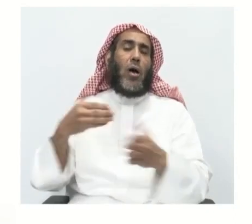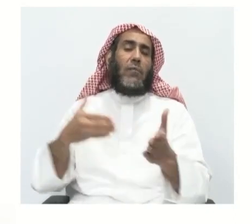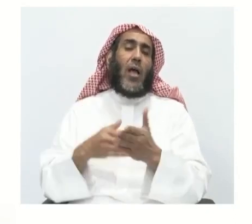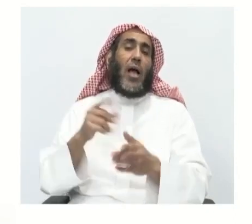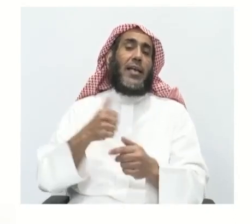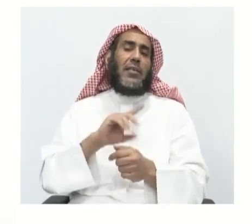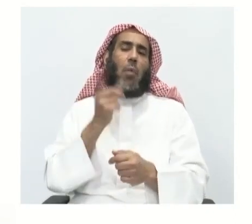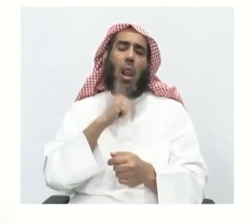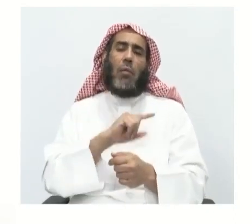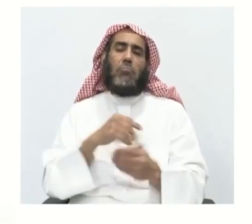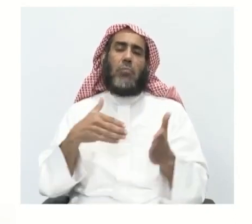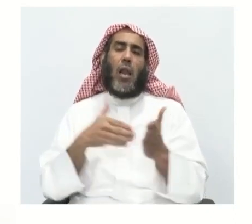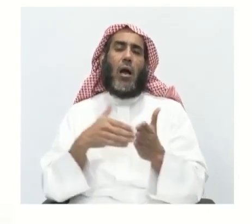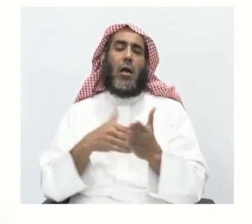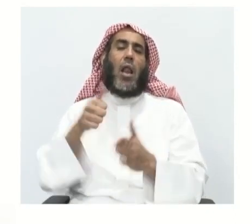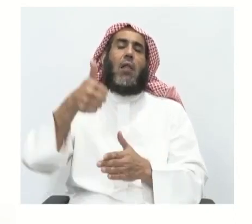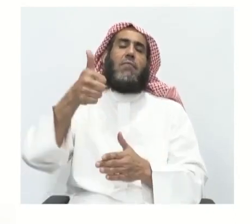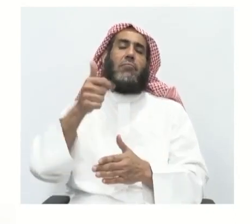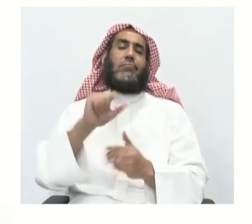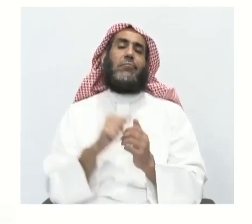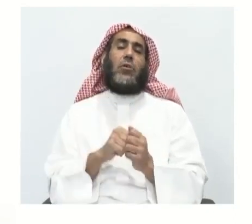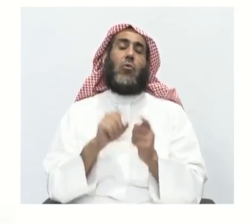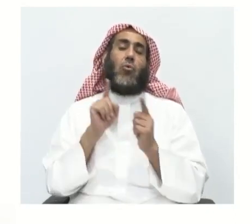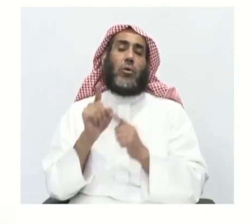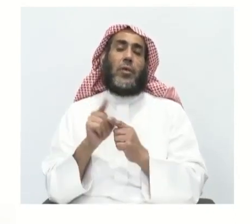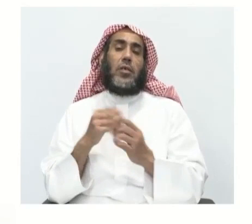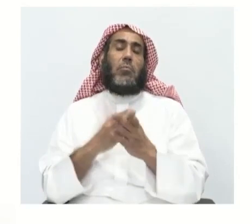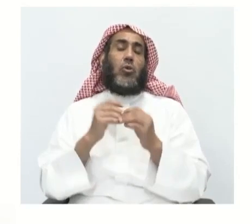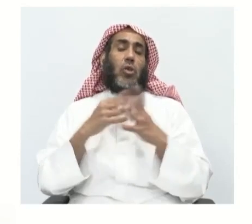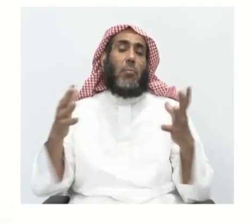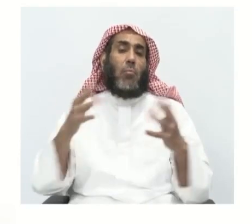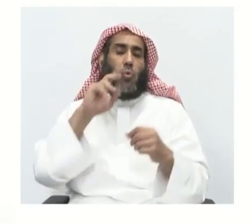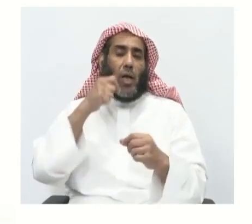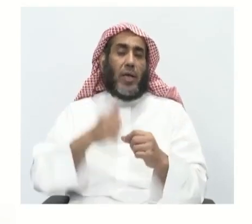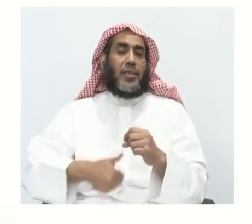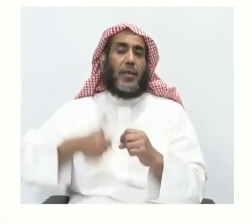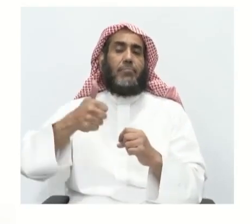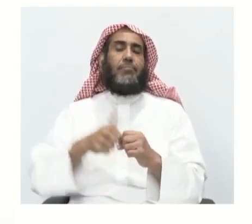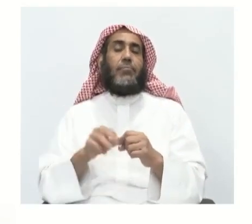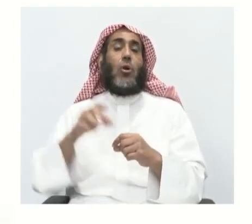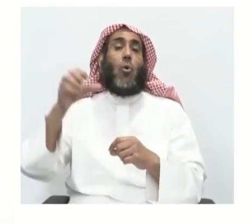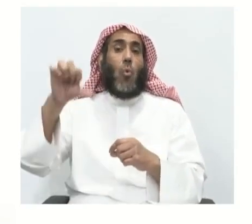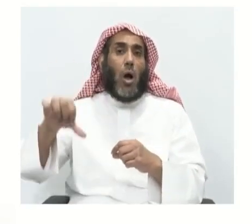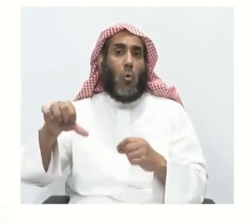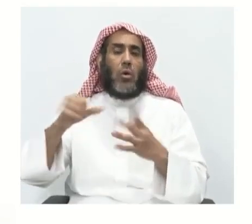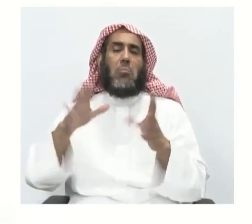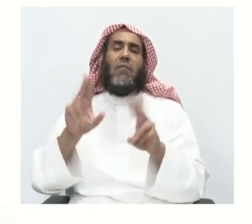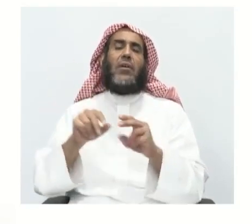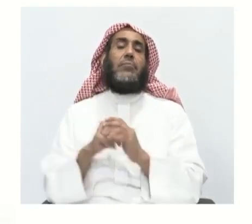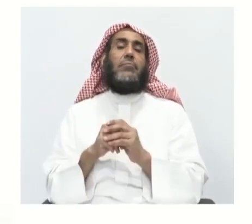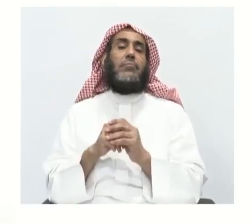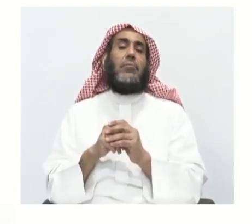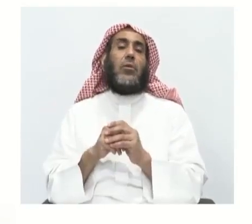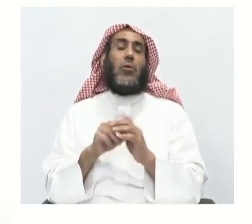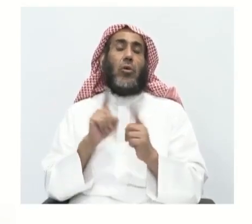اسم ولذلك لم تلحقها الالف لم تلحقها الالف وهنا ايضا لانه جمع مذكر سالم ونا واو جماعه هنا فقط الواو